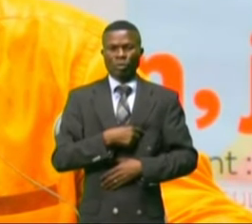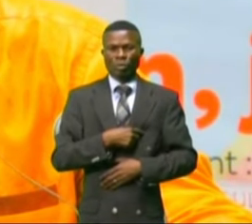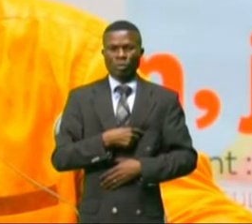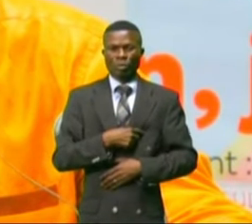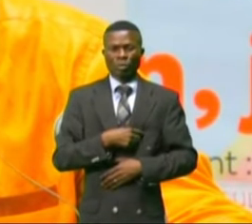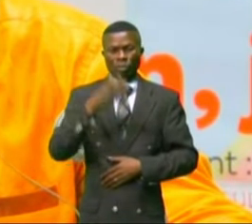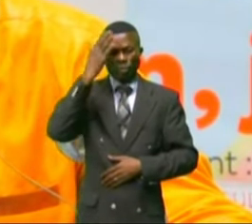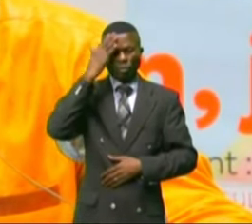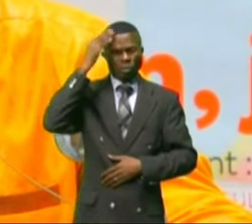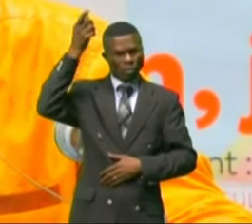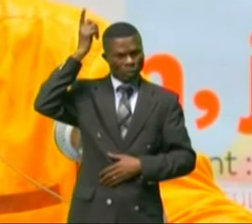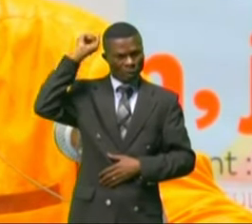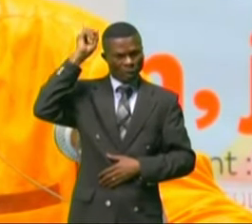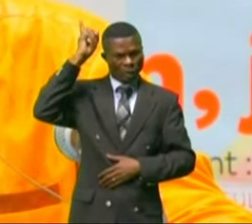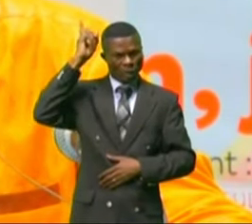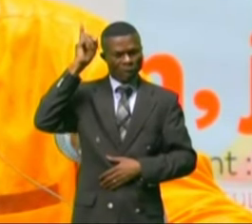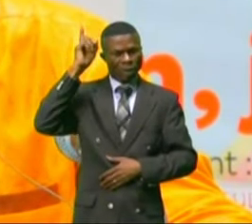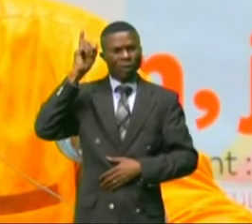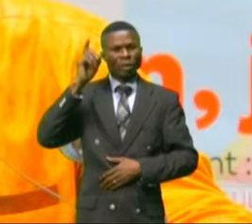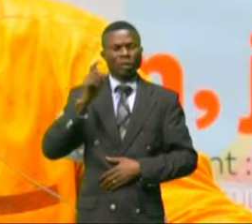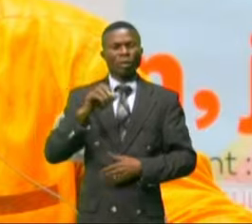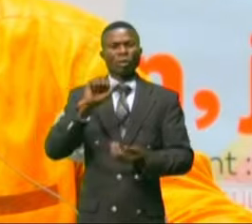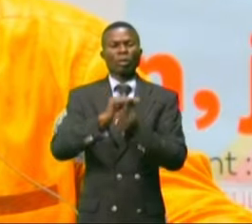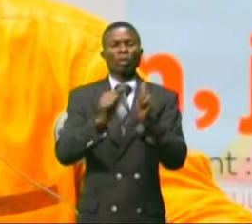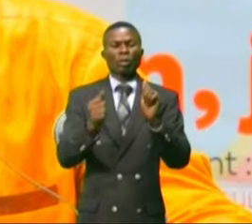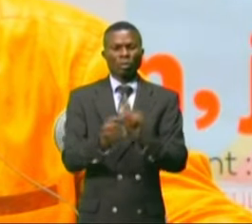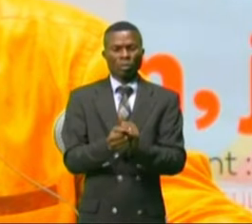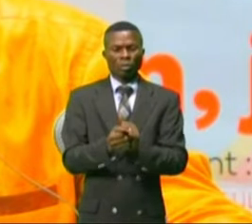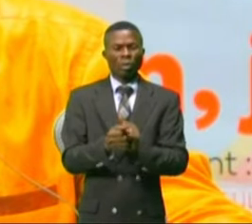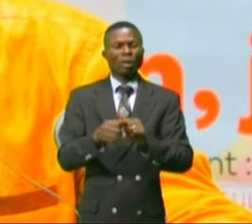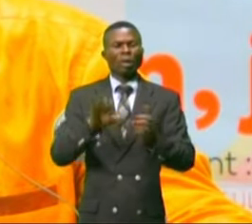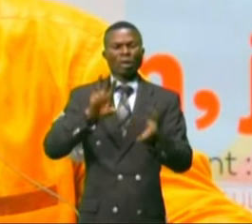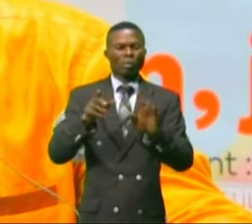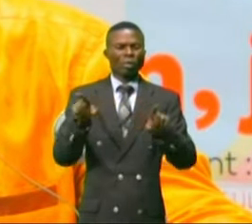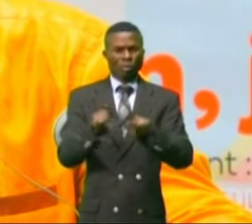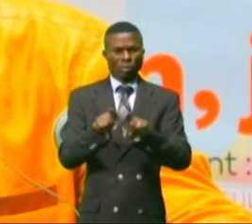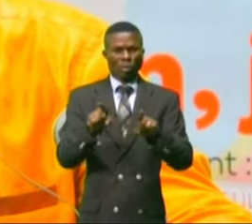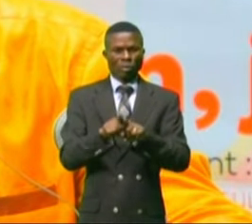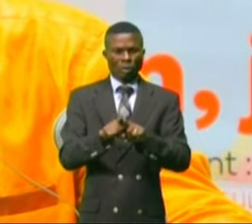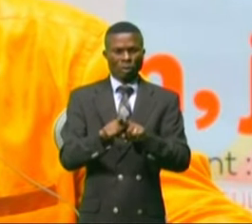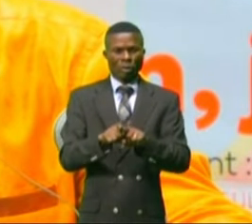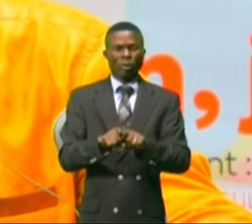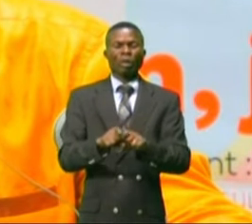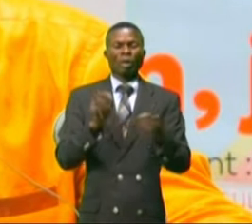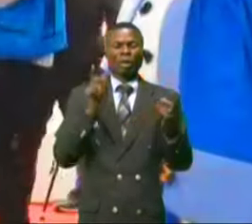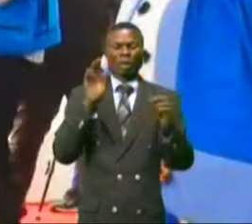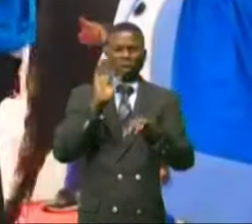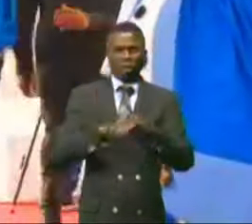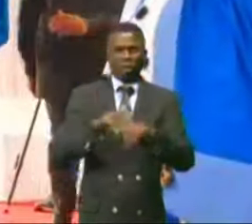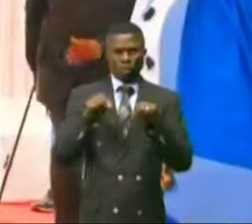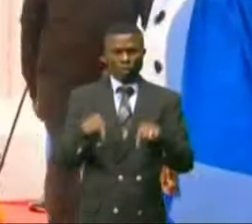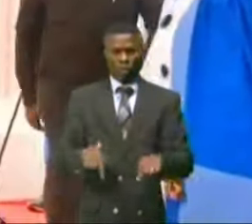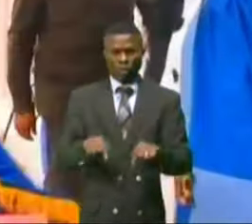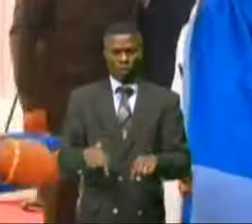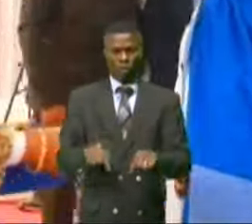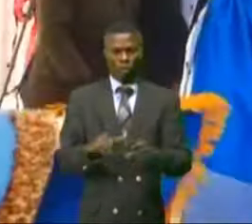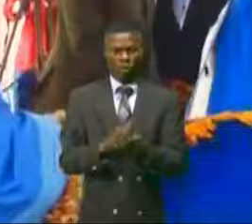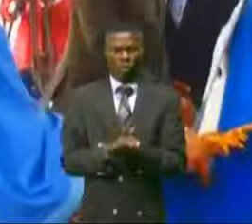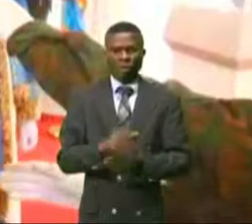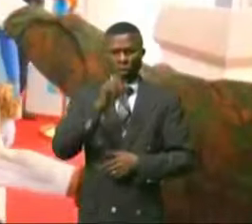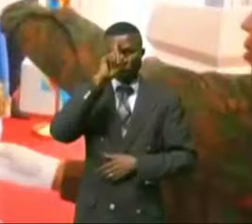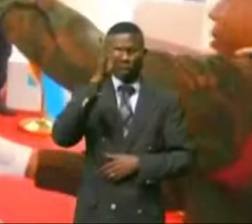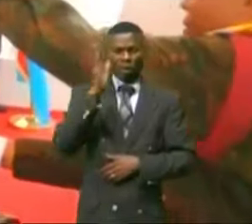connaissait à l'époque une situation qui ressemble à celle qu'il connaît aujourd'hui. Intellectuel